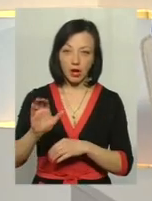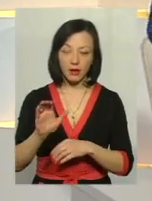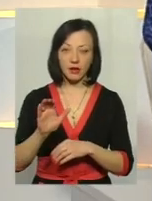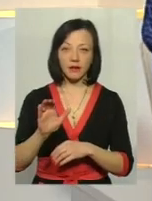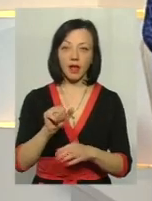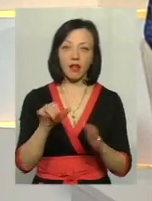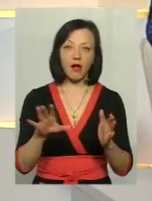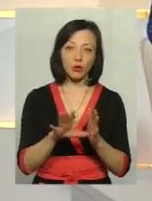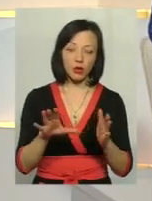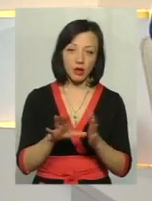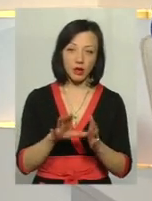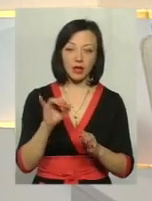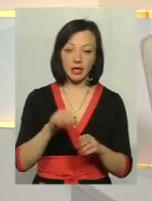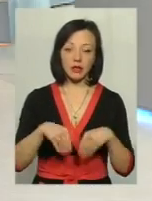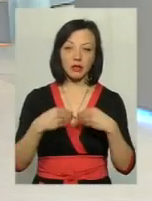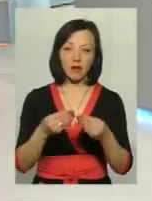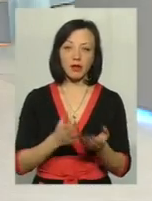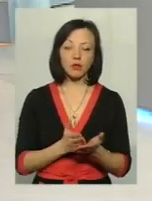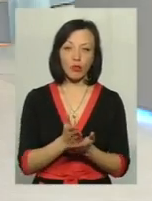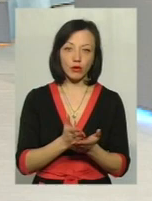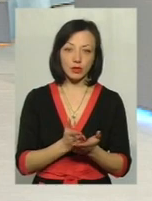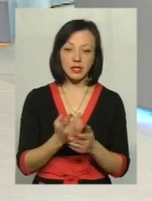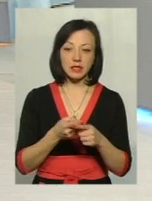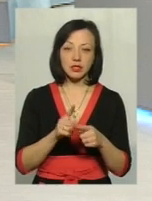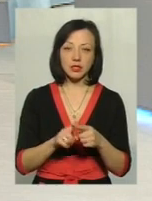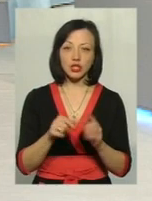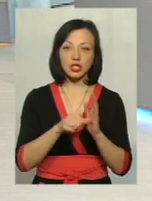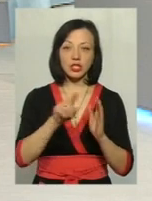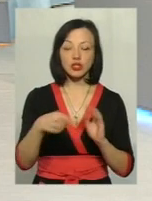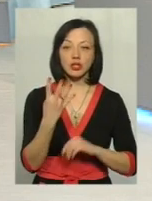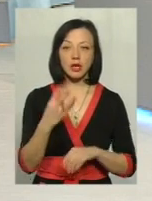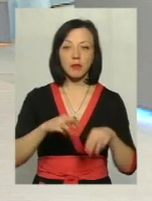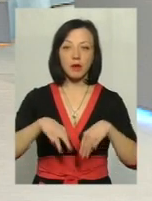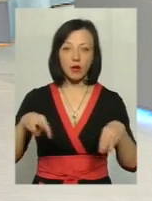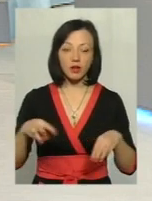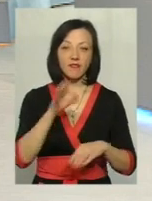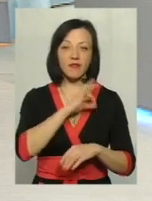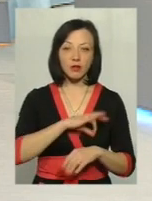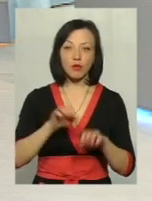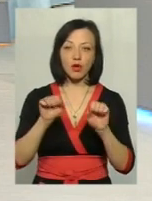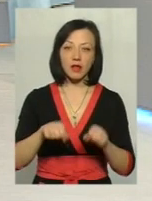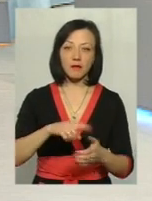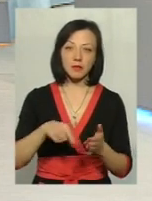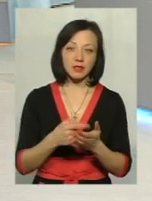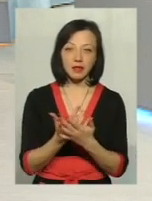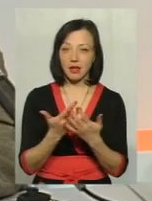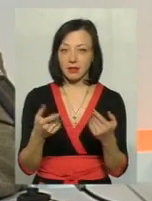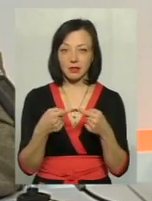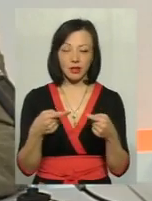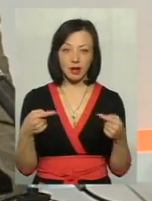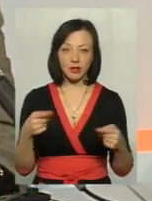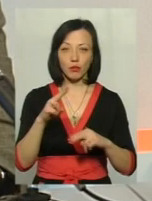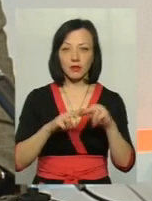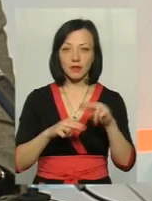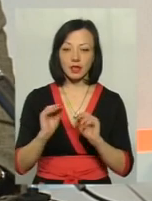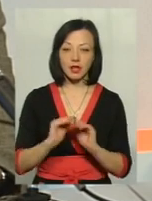постачальників електроенергії і надавати ті послуги. Цих 6,4 мільйона гривень могли б використані бути в місті на різні речі, на